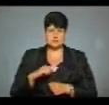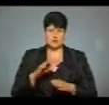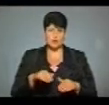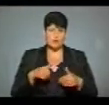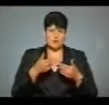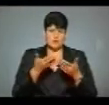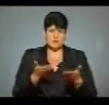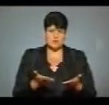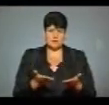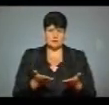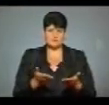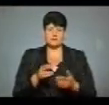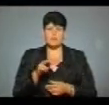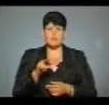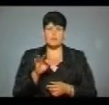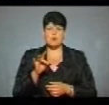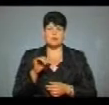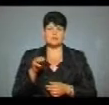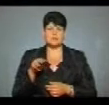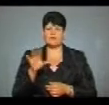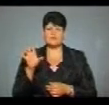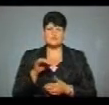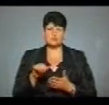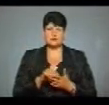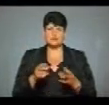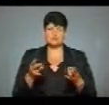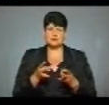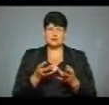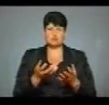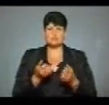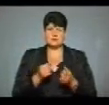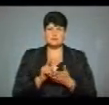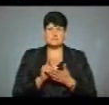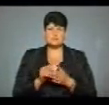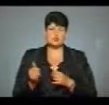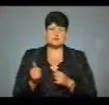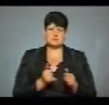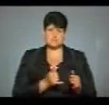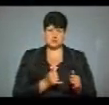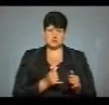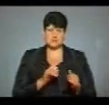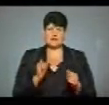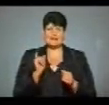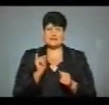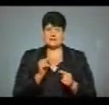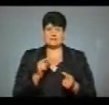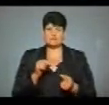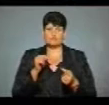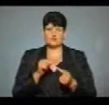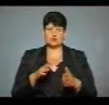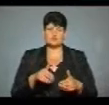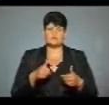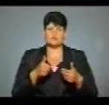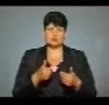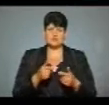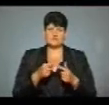через наш портал всі документи, які необхідні для отримання пенсійного забезпечення. І, відповідно, звернутися вже